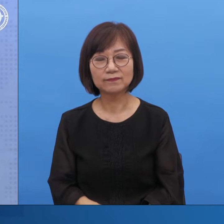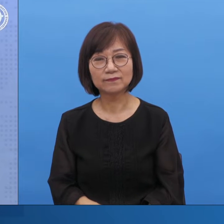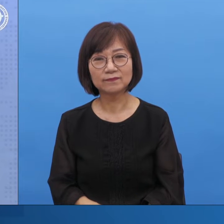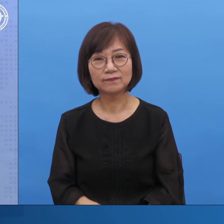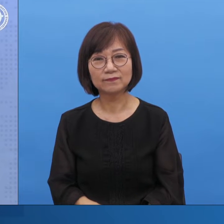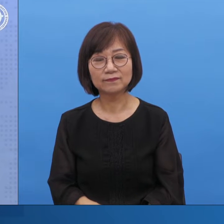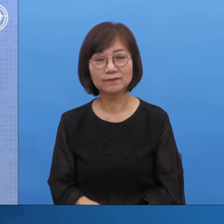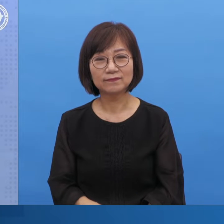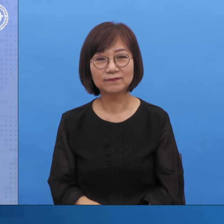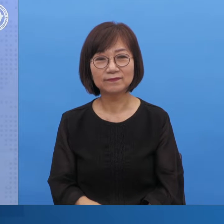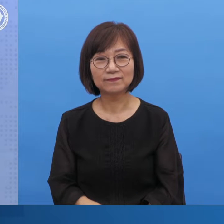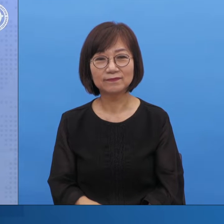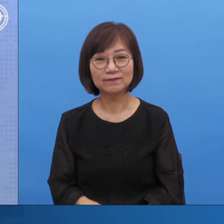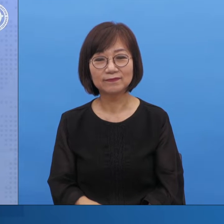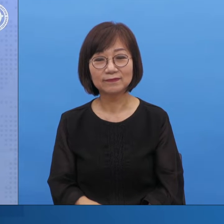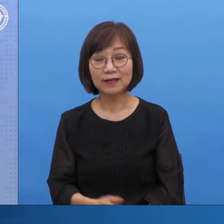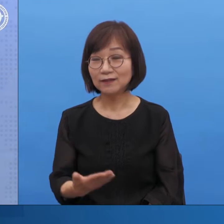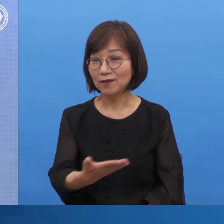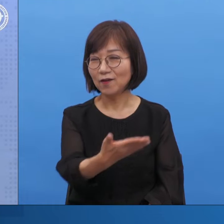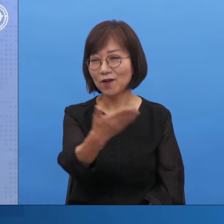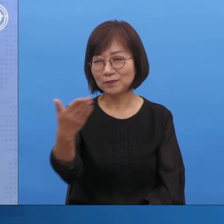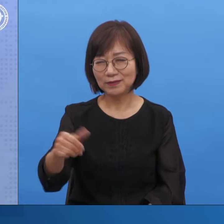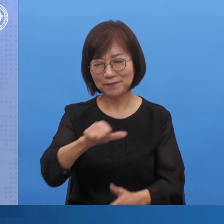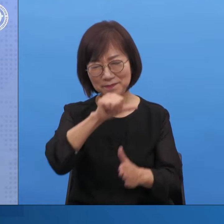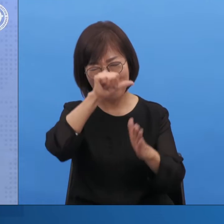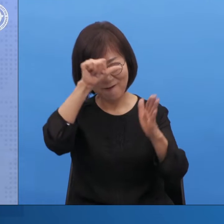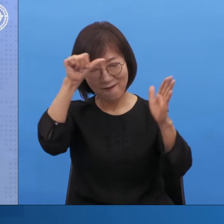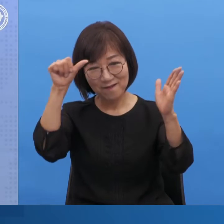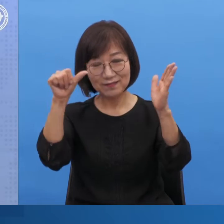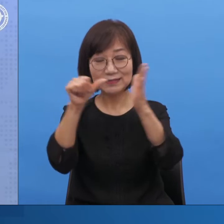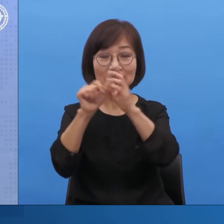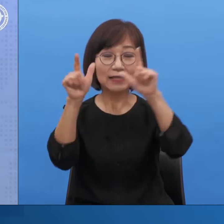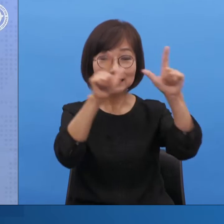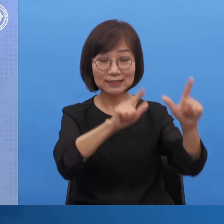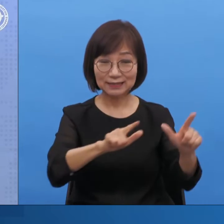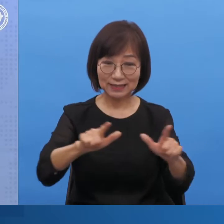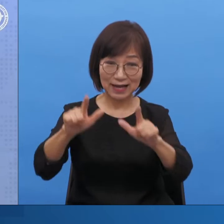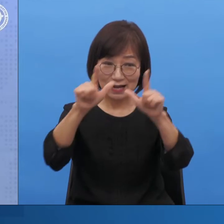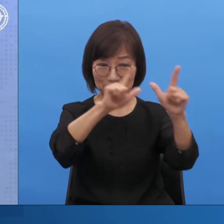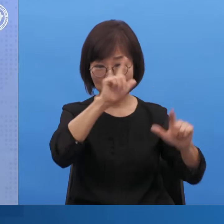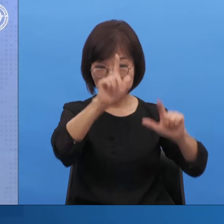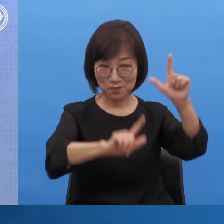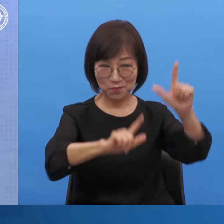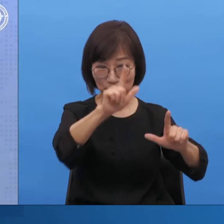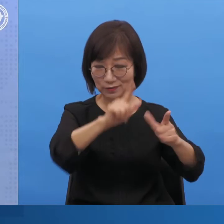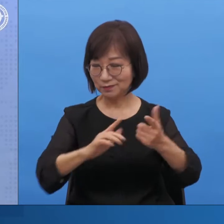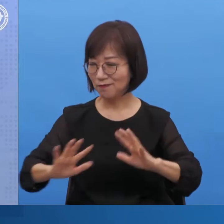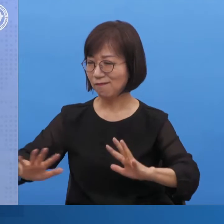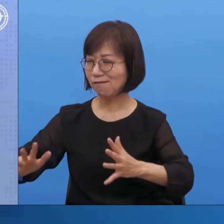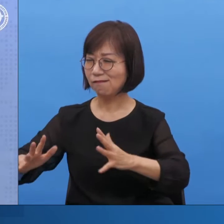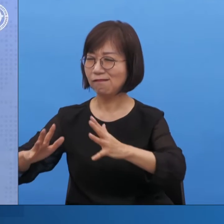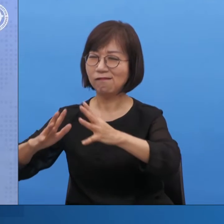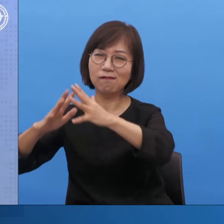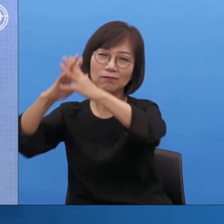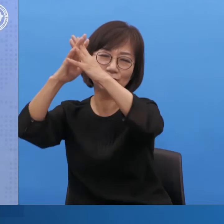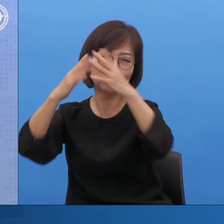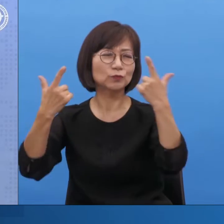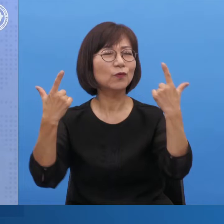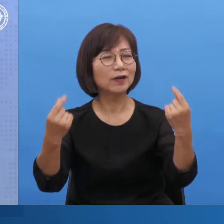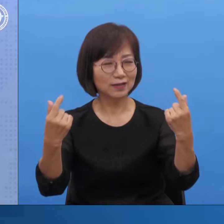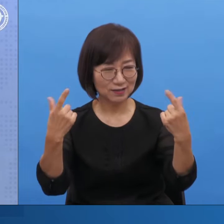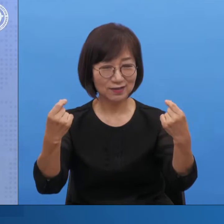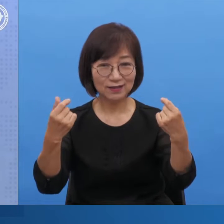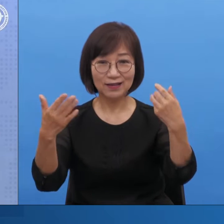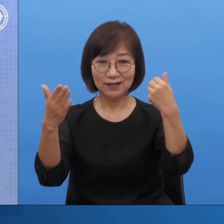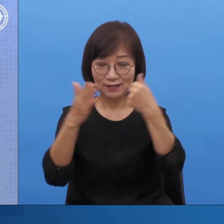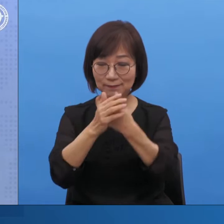understand? 여러분의 인생을 건축과 같은데 많은 기둥을 세우고 올라가야 될 거 아닙니까? And so, your